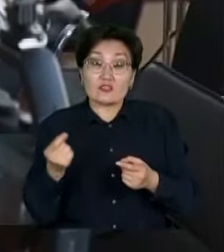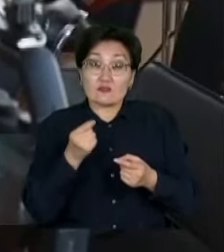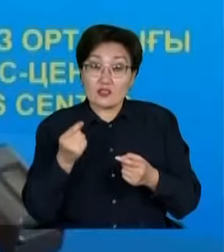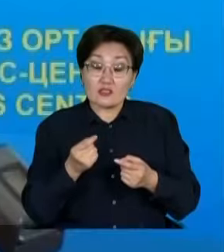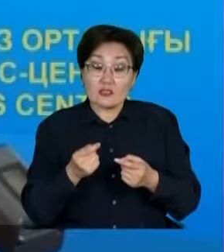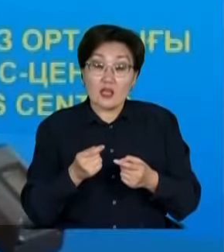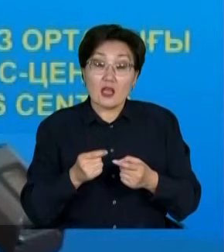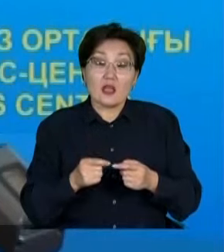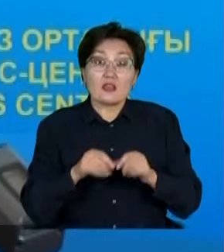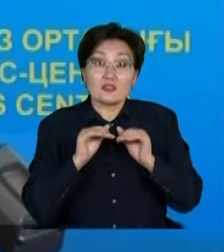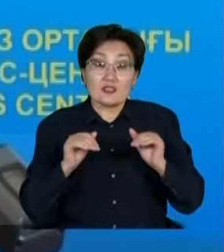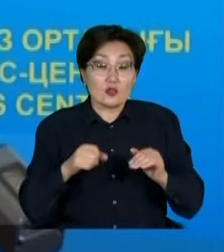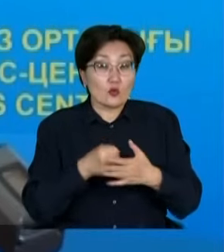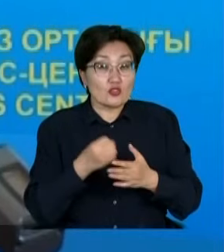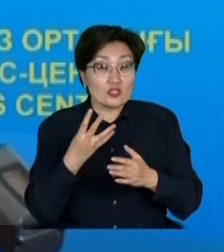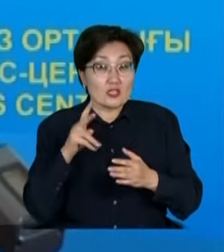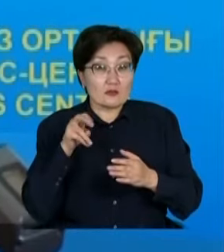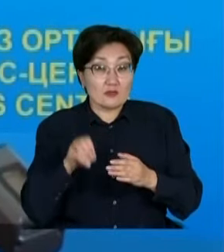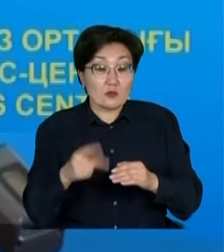лет. За эпидемический сезон